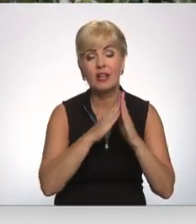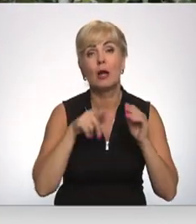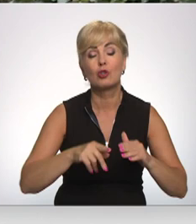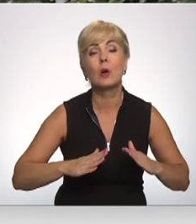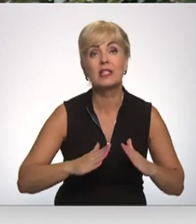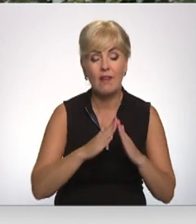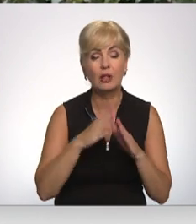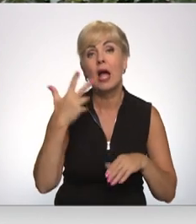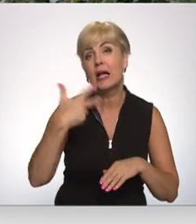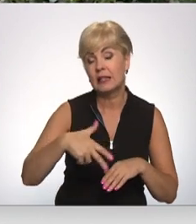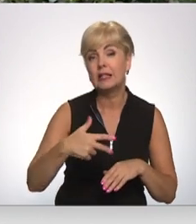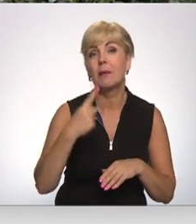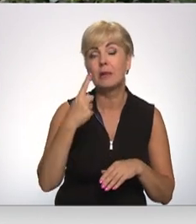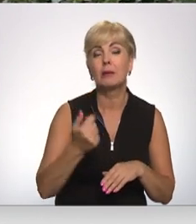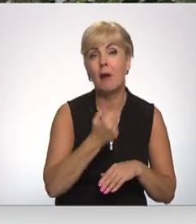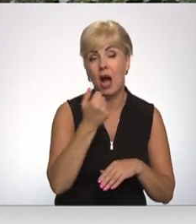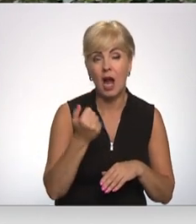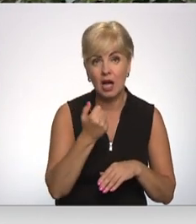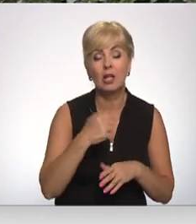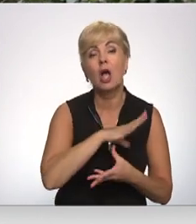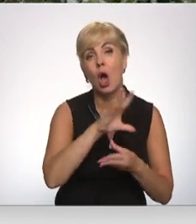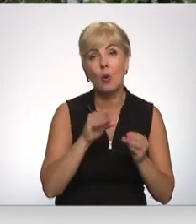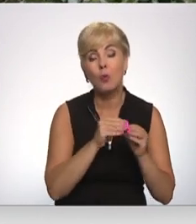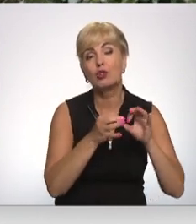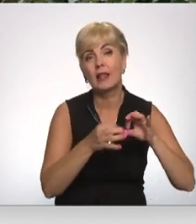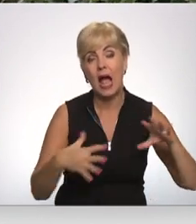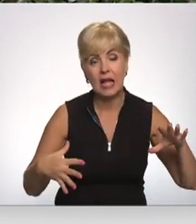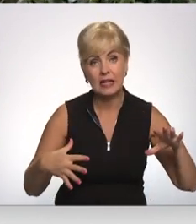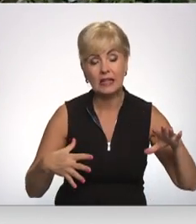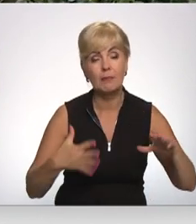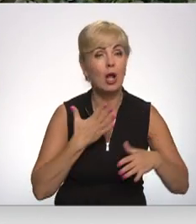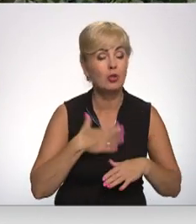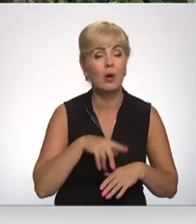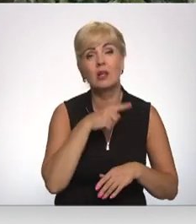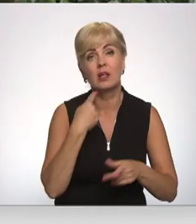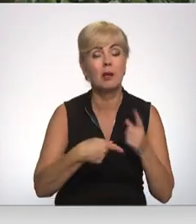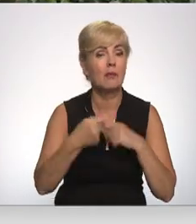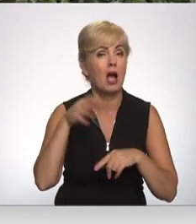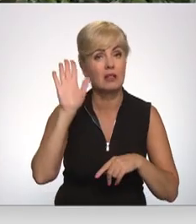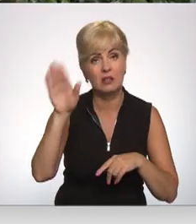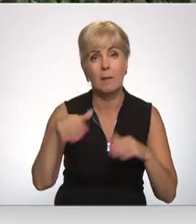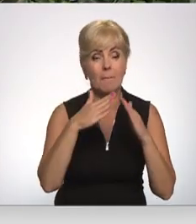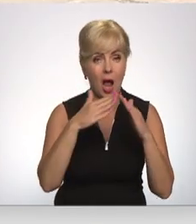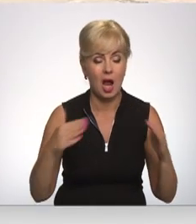svētkus. 31. Gada diena jau kopš mūsu neatkarības, ļoti gribas mājās.